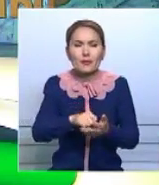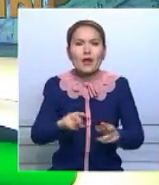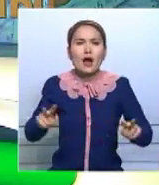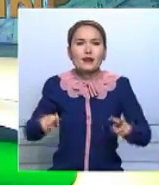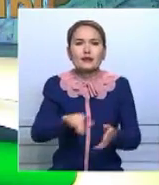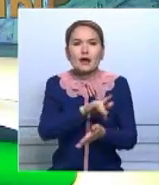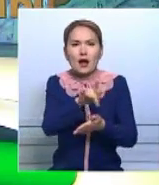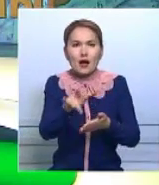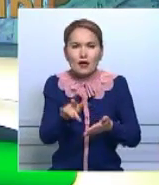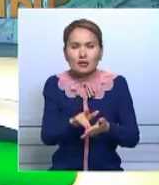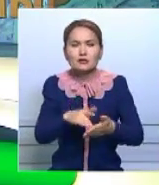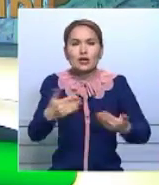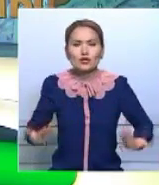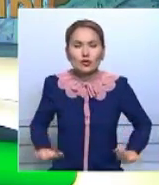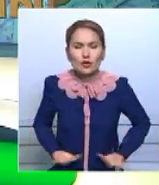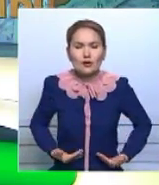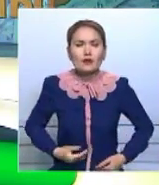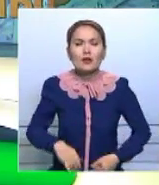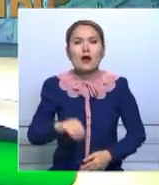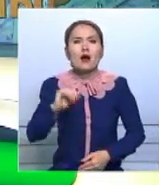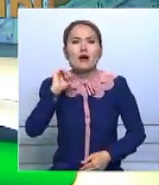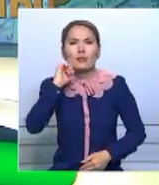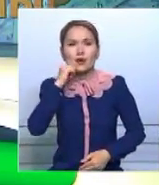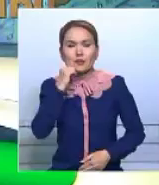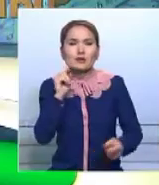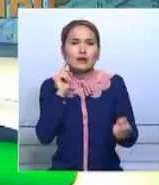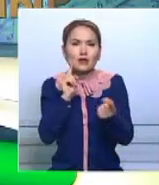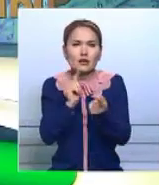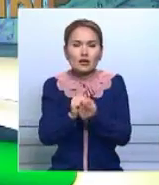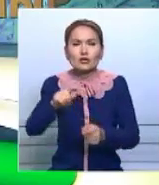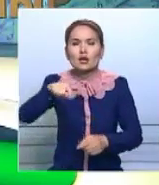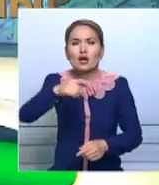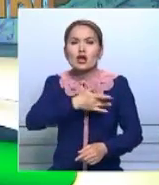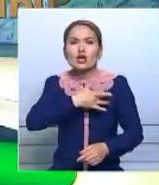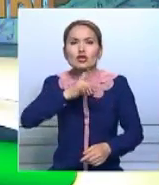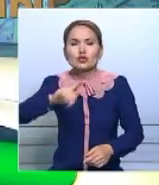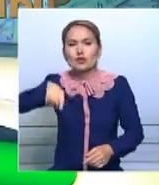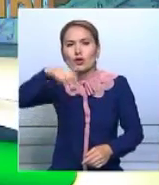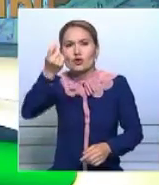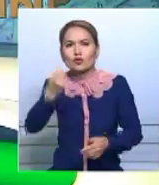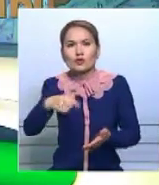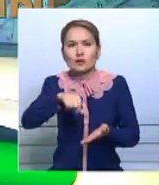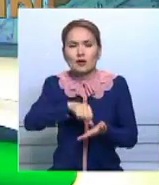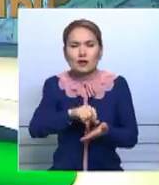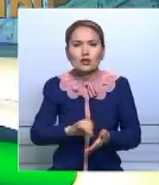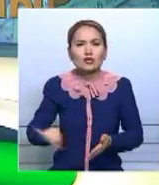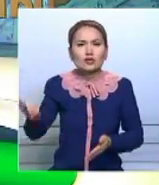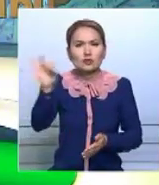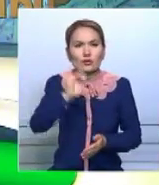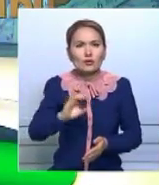Мария Полторацкаямен кездесіп, сұрапыл соғыс жылдары бастан кешкен естеліктерін есіп қайтты.